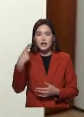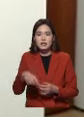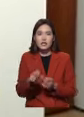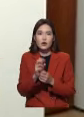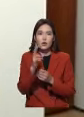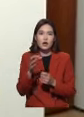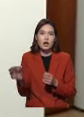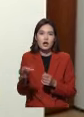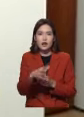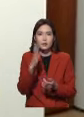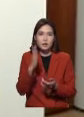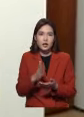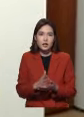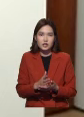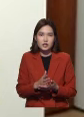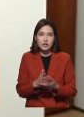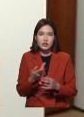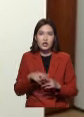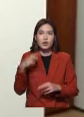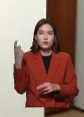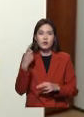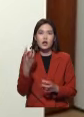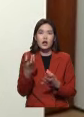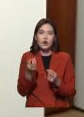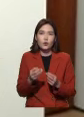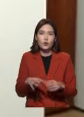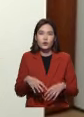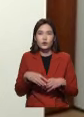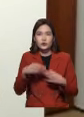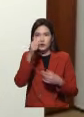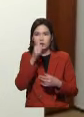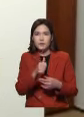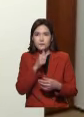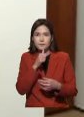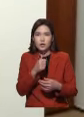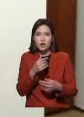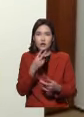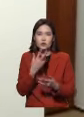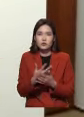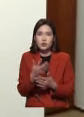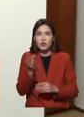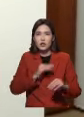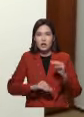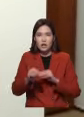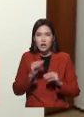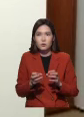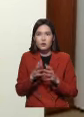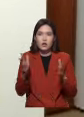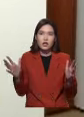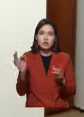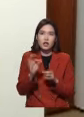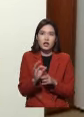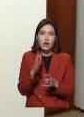аймақпен шекаралас. Сосын тағы бір айтатын жайт, мынау неткенде өзіміздің арамызда мына орыстар да, міне қазақтар да бар.